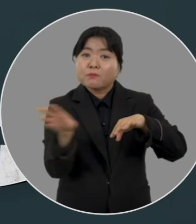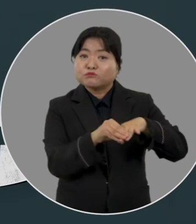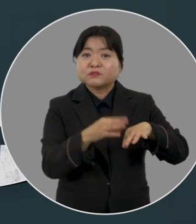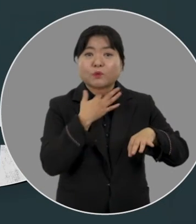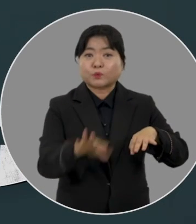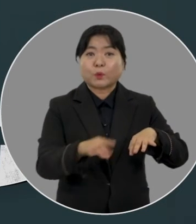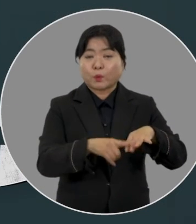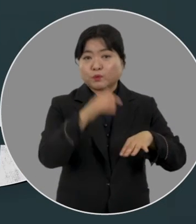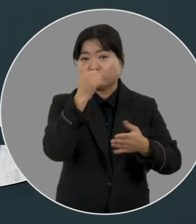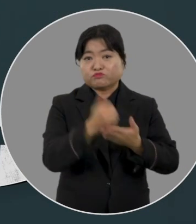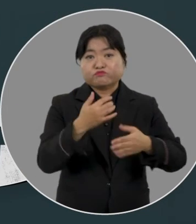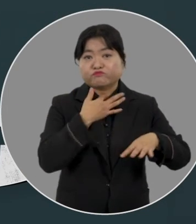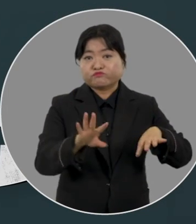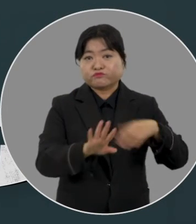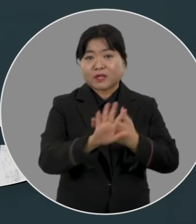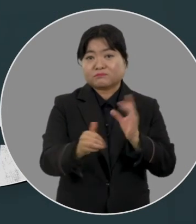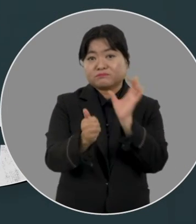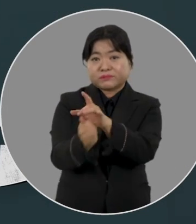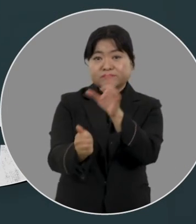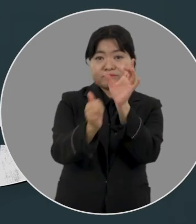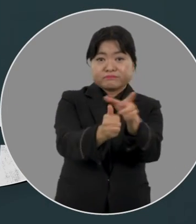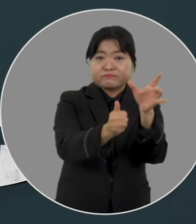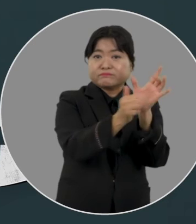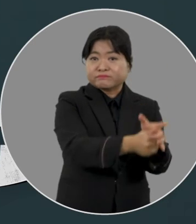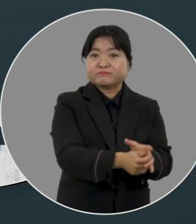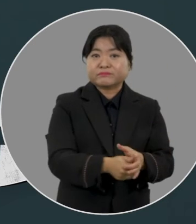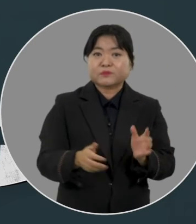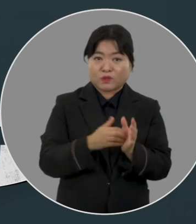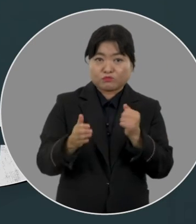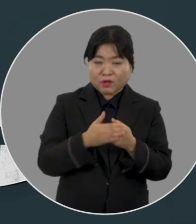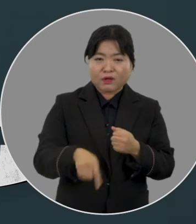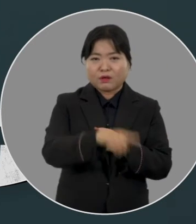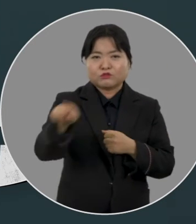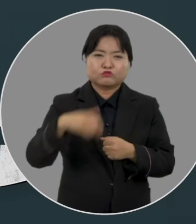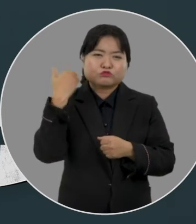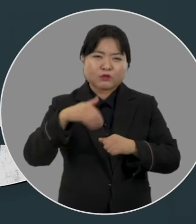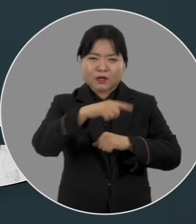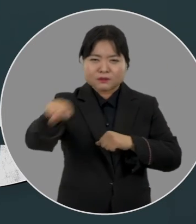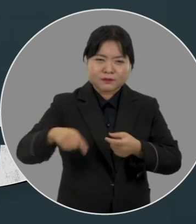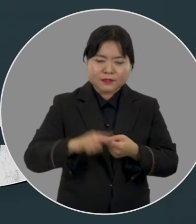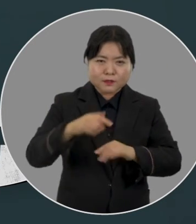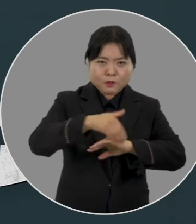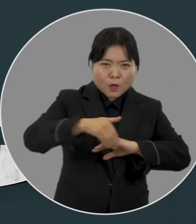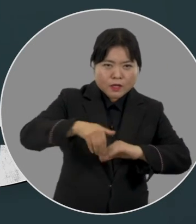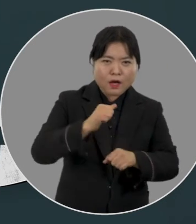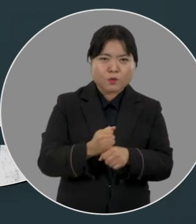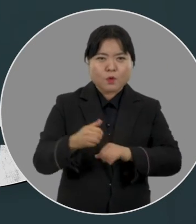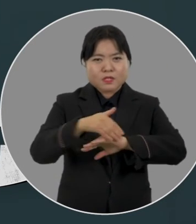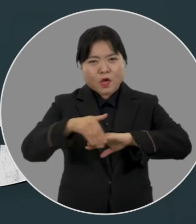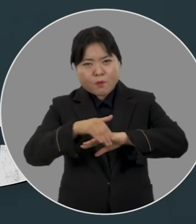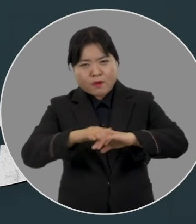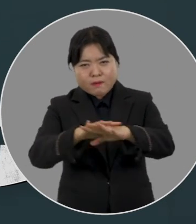바로 이런 식의 분업화된 그 과정, 이런 것들을 누군가가 설계하고